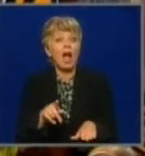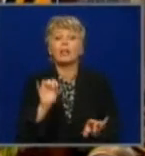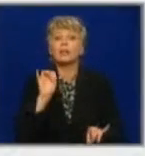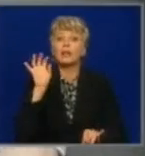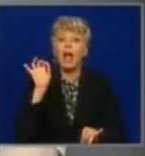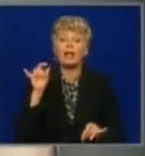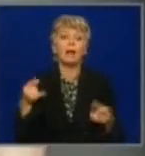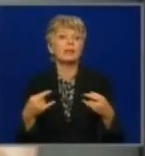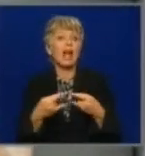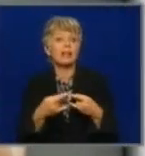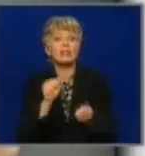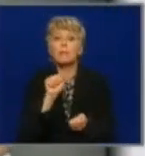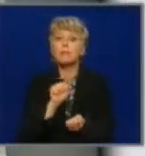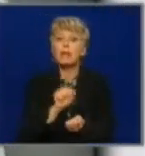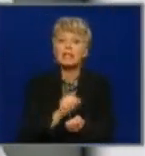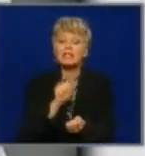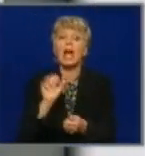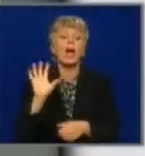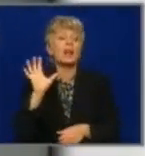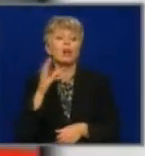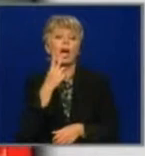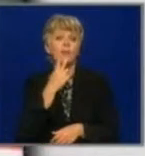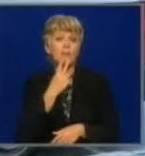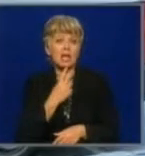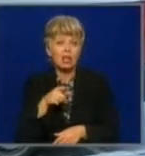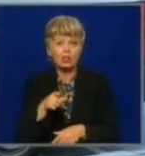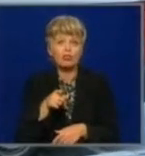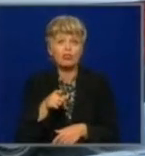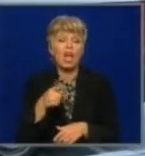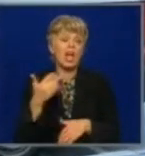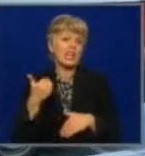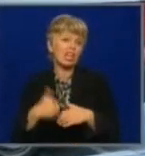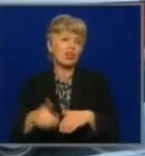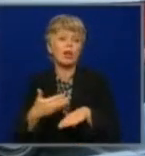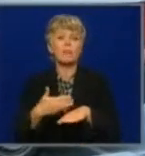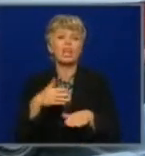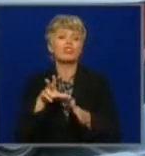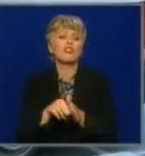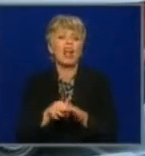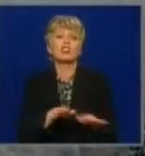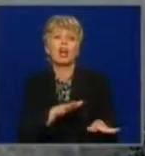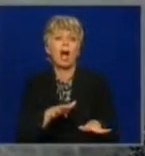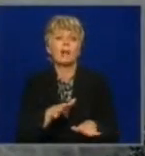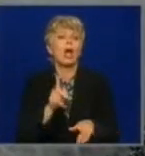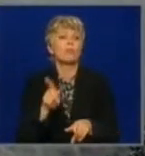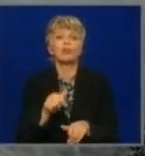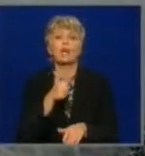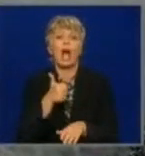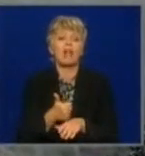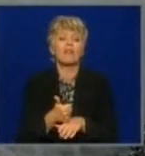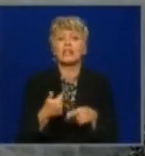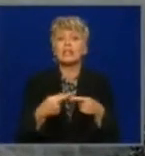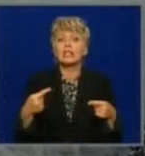reklāmām televīzijā, presē vai radio visi ir pieraduši un bieži vien tās ignorē, priekšvēlēšanu kampaņā šie būs galvenie instrumenti, kā